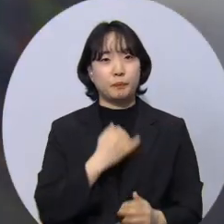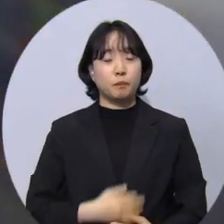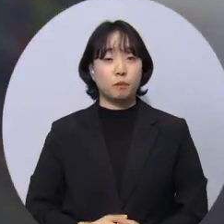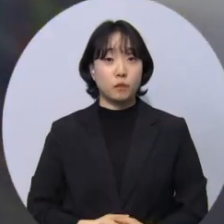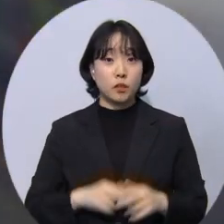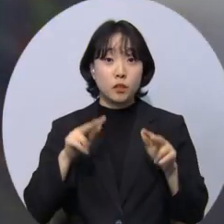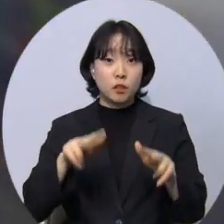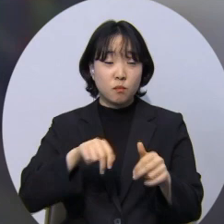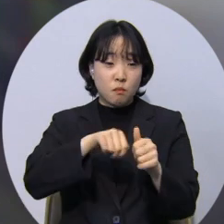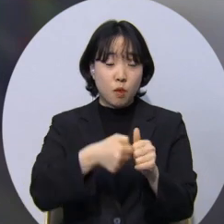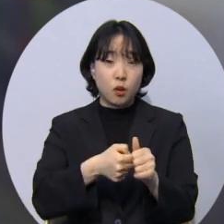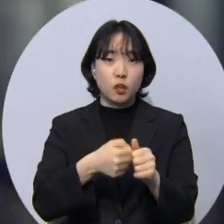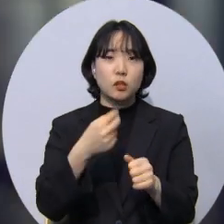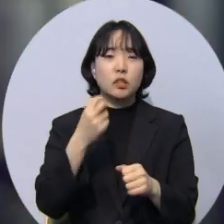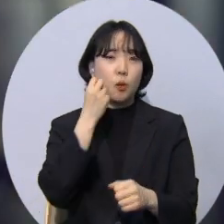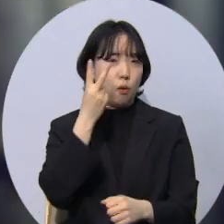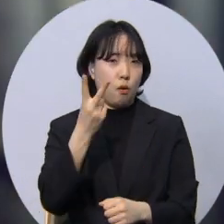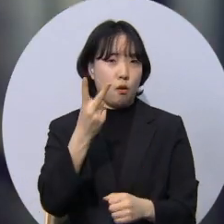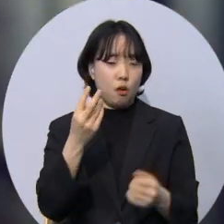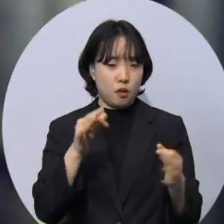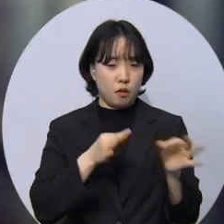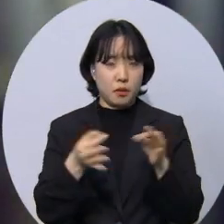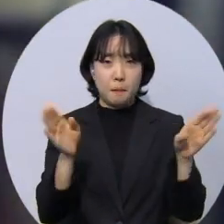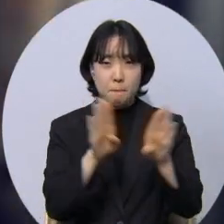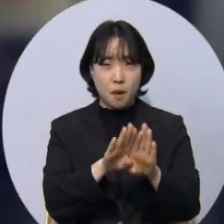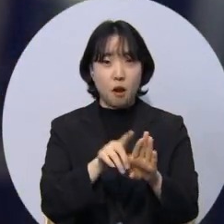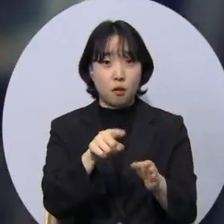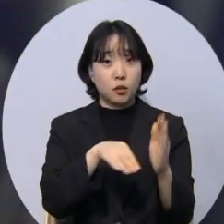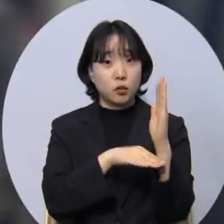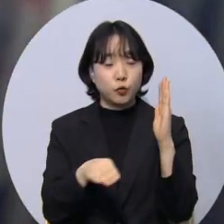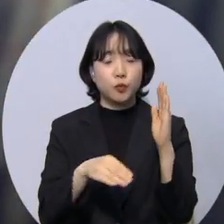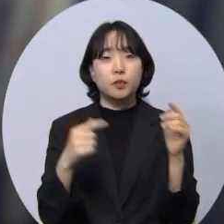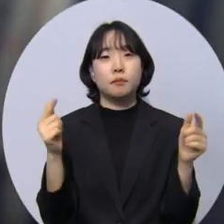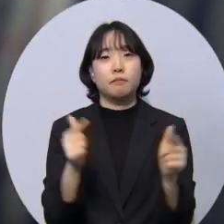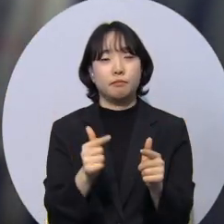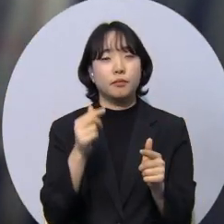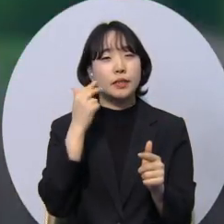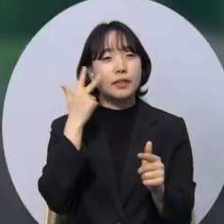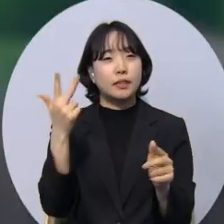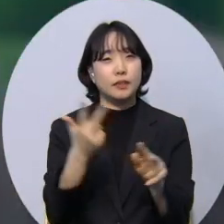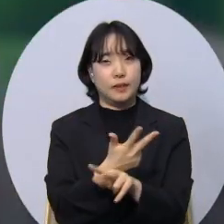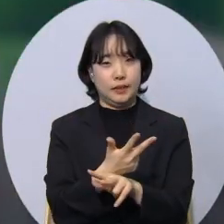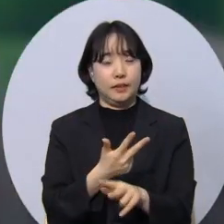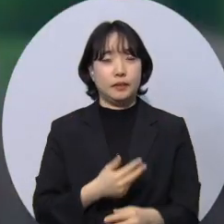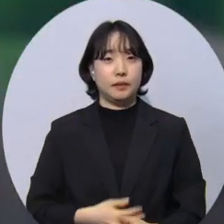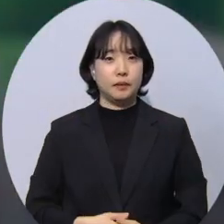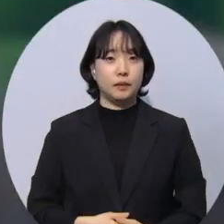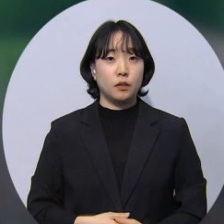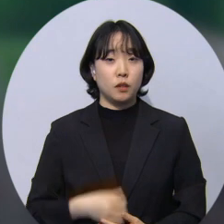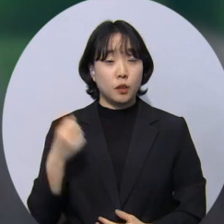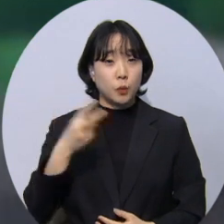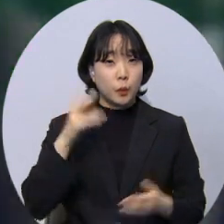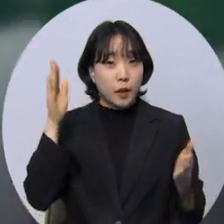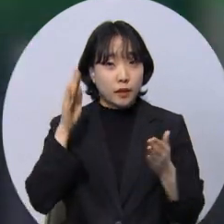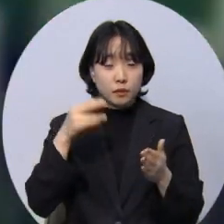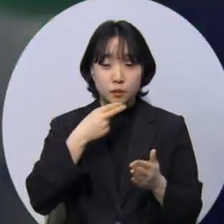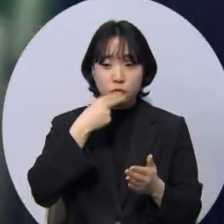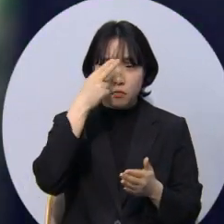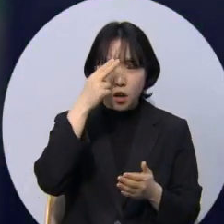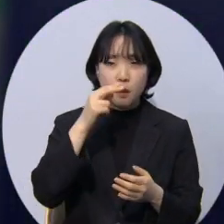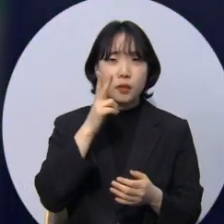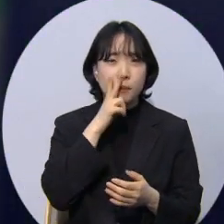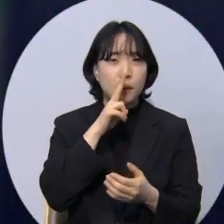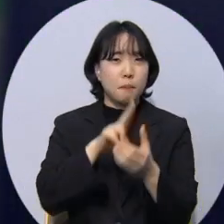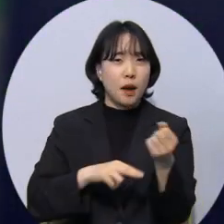규정돼 있는 청소년 주류 제공에 대한 행정 처분 기준도 7일 로 완화됩니다 또한 청소년에게 주류를 제공해